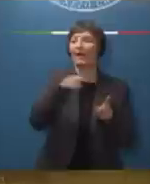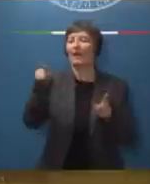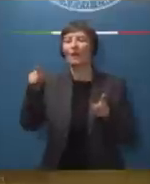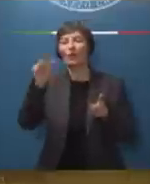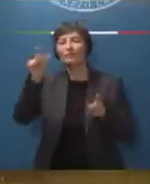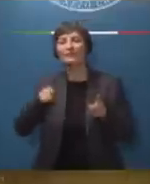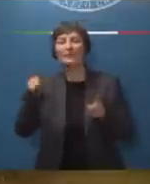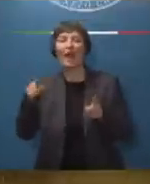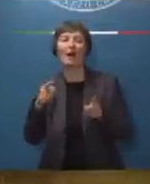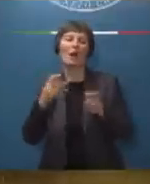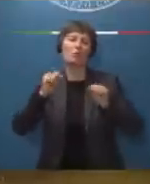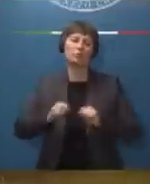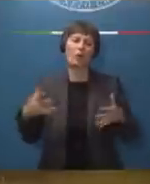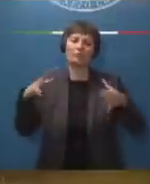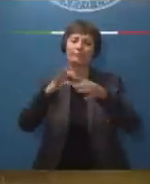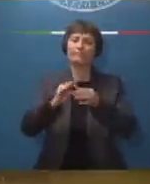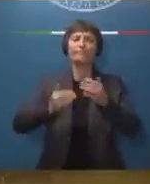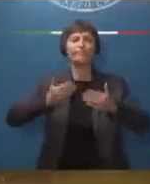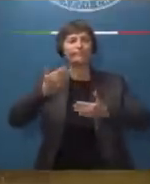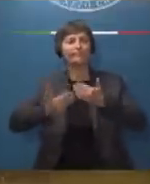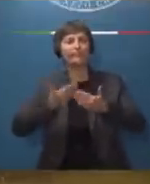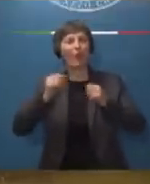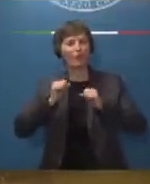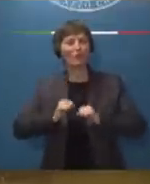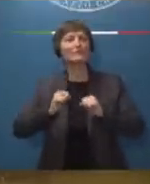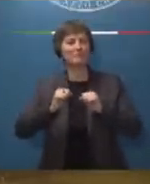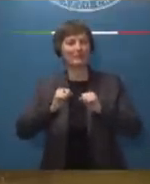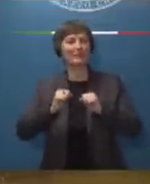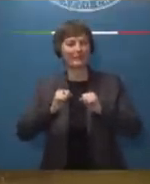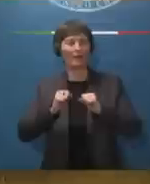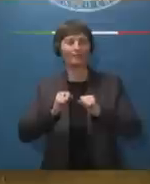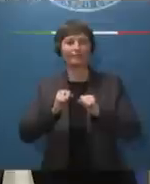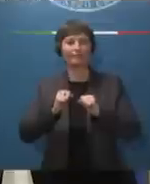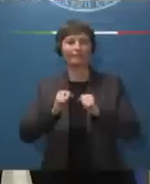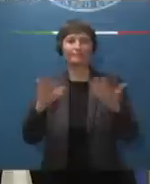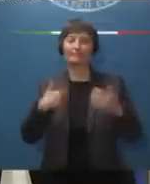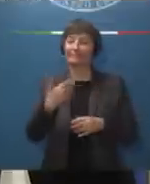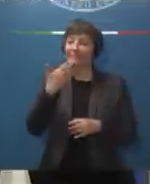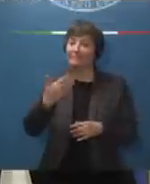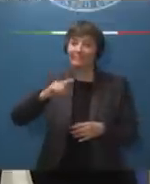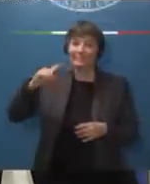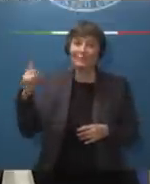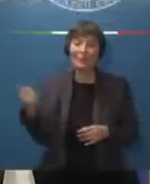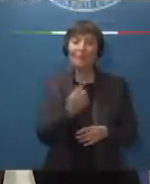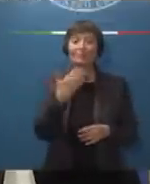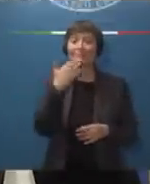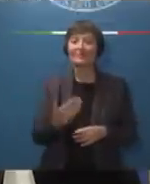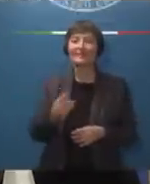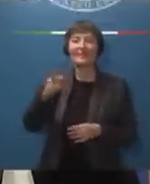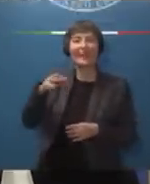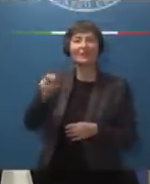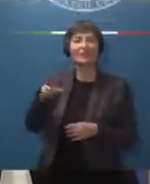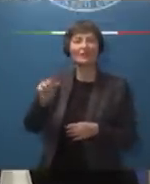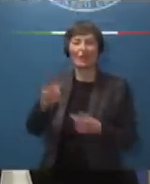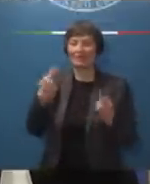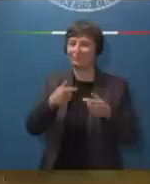più possibilità di lavorare io Ringrazio tutti quanti grazie a Giorgia per questa